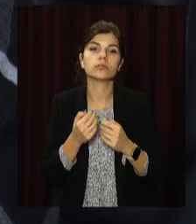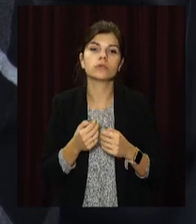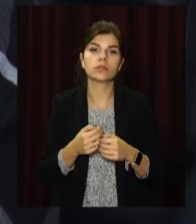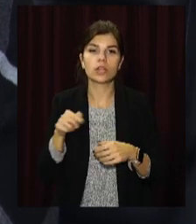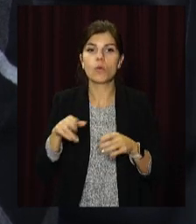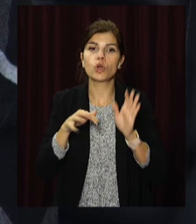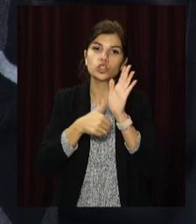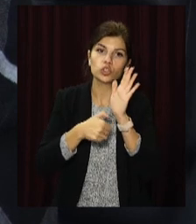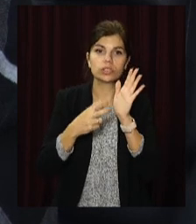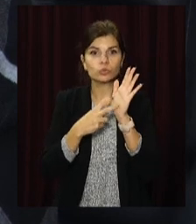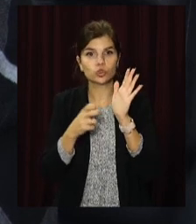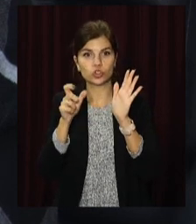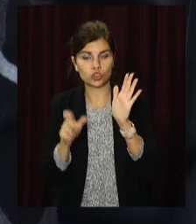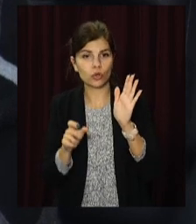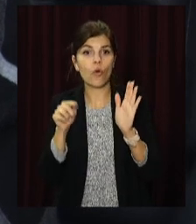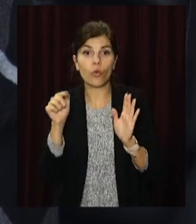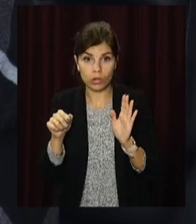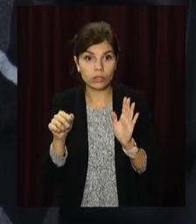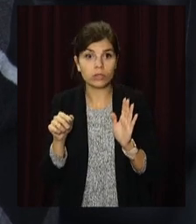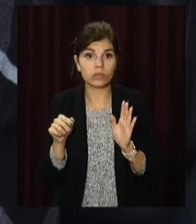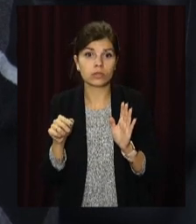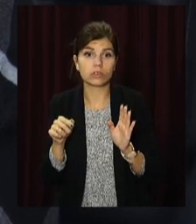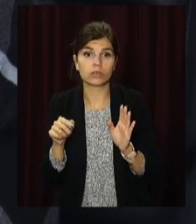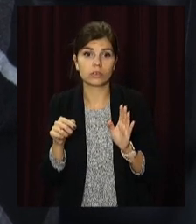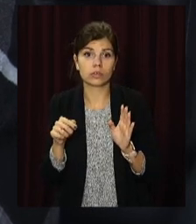по 600-700 осіб, то вони